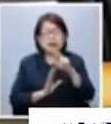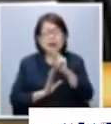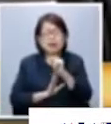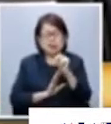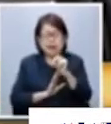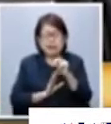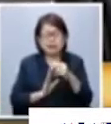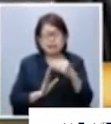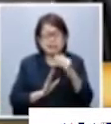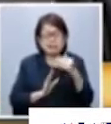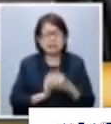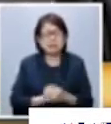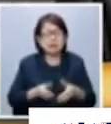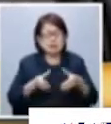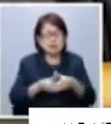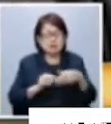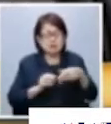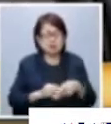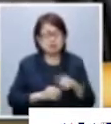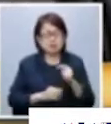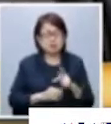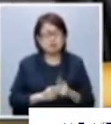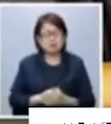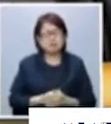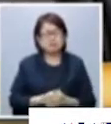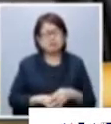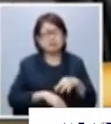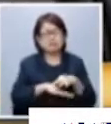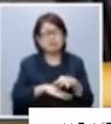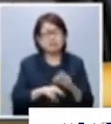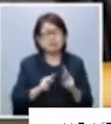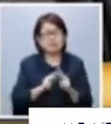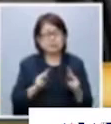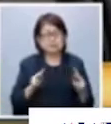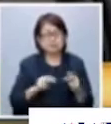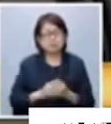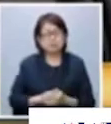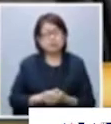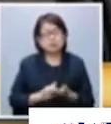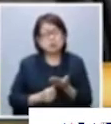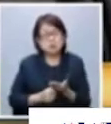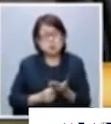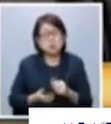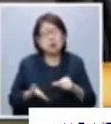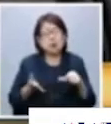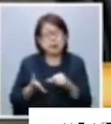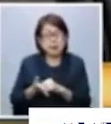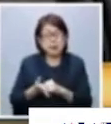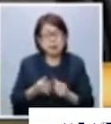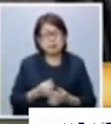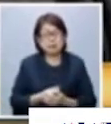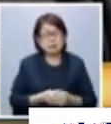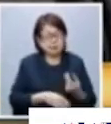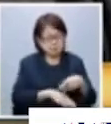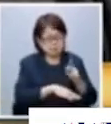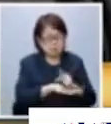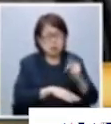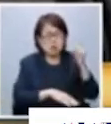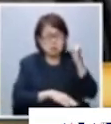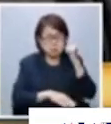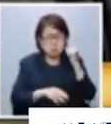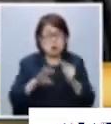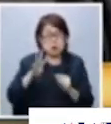เพื่อไทยในฐานะกรรมาธิการที่ได้สงวนความเห็นเอาไว้ท่านประธานที่เคารพครับในมาตรา